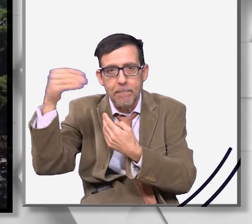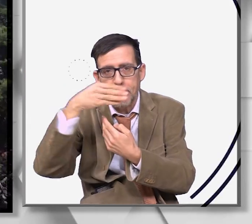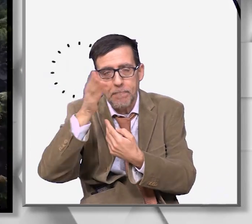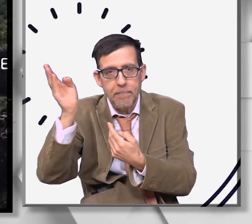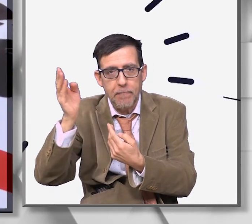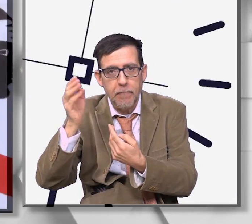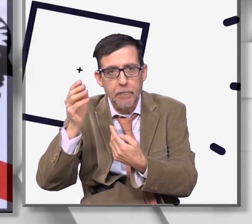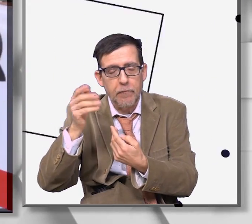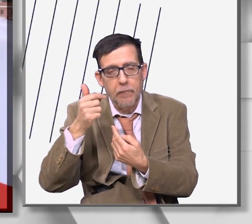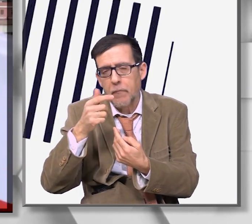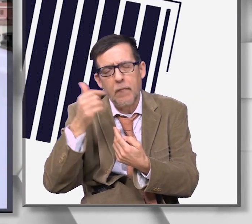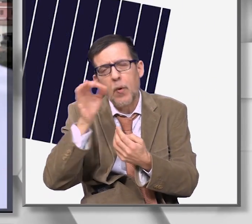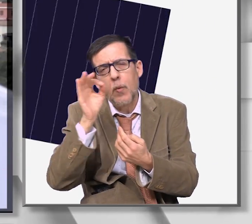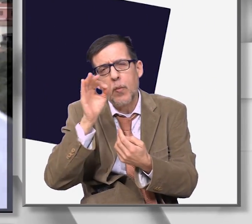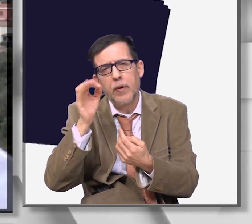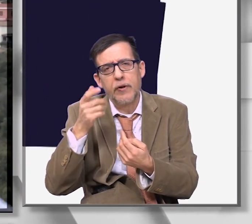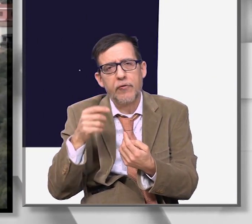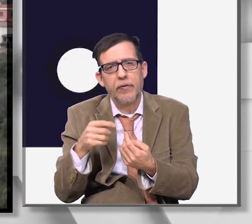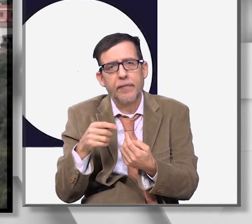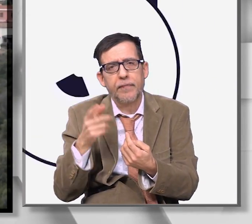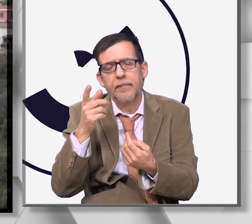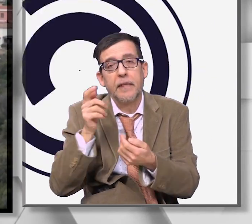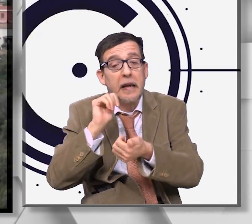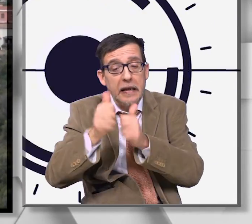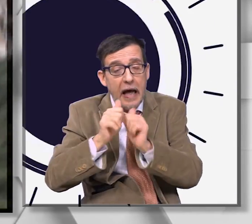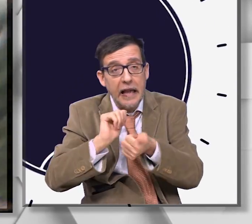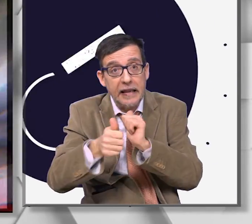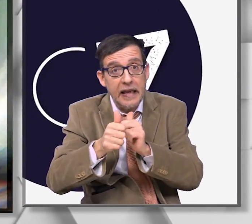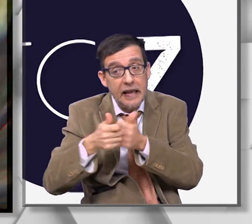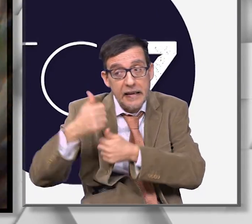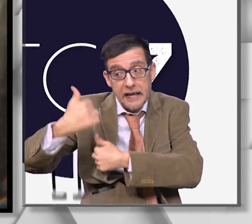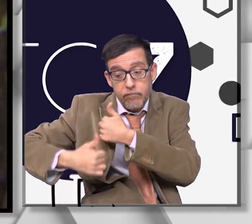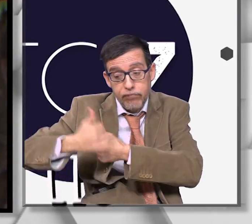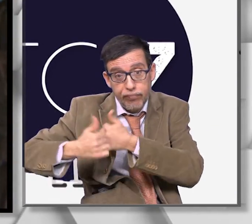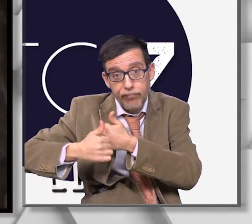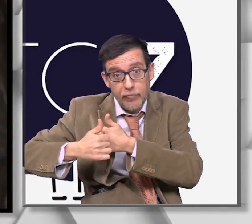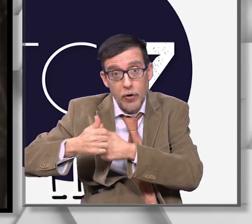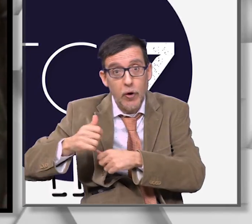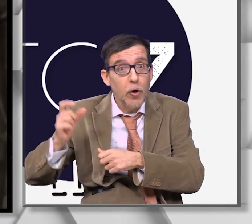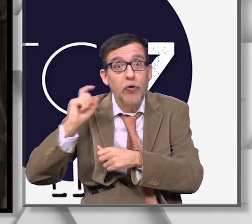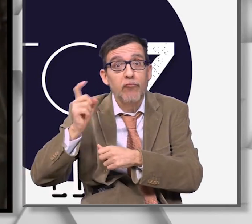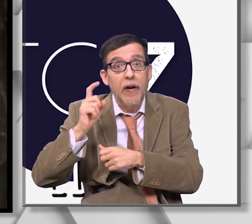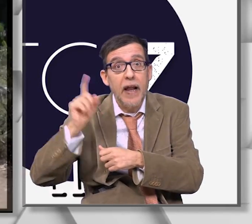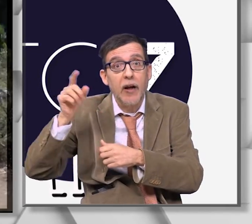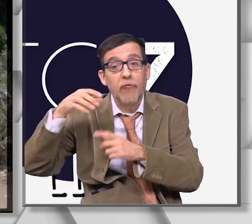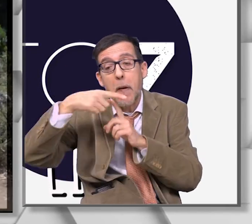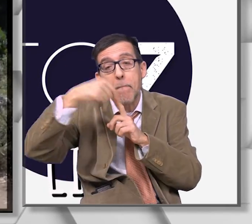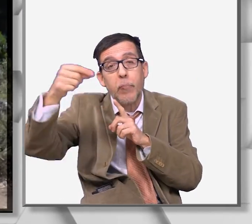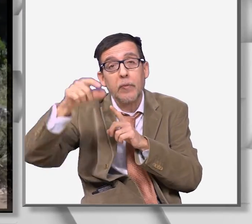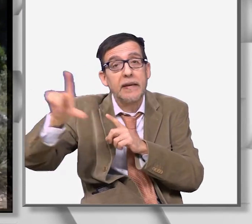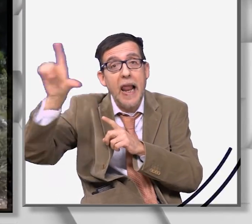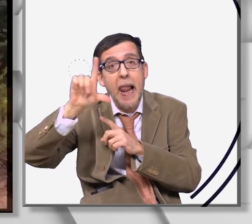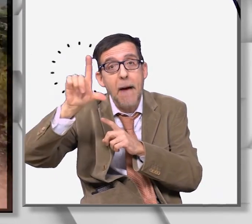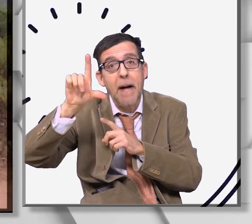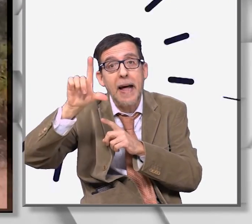eventi sono gli unici eventi che portano gli atleti in competizione sul gennaro cento e su punta la marmora e